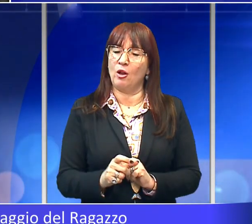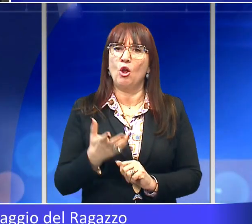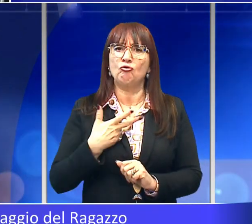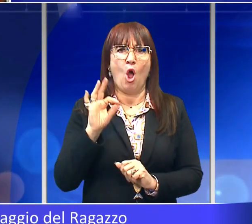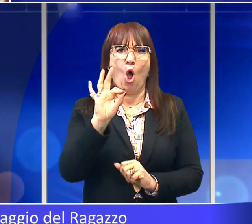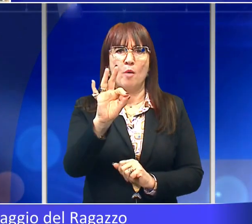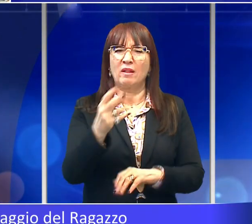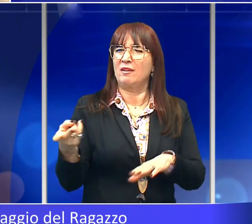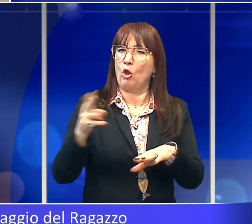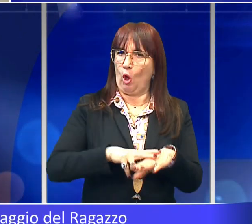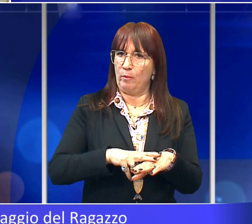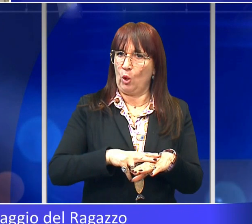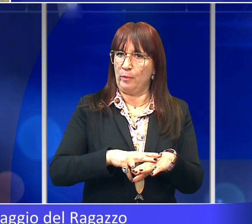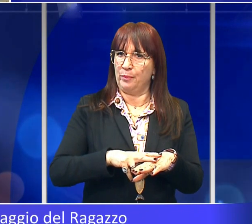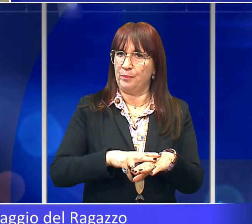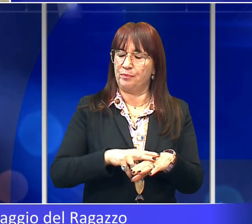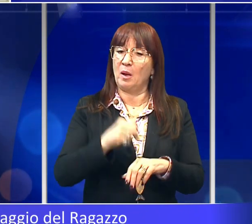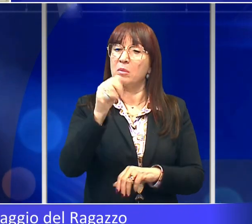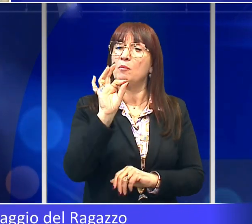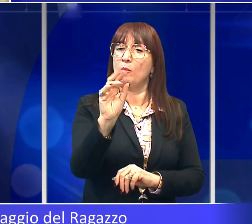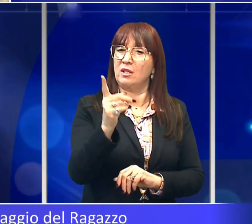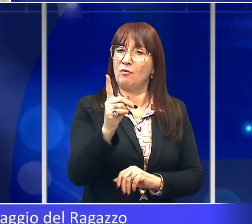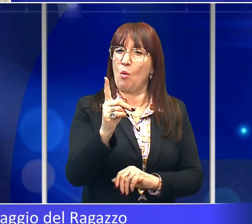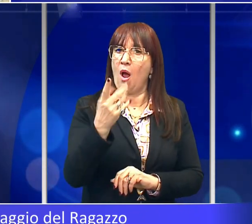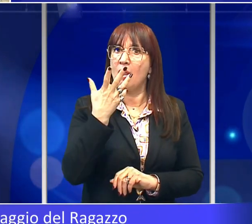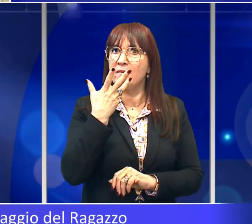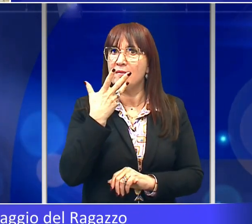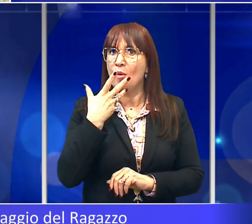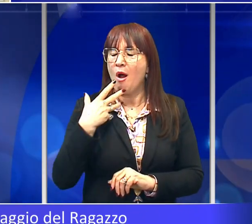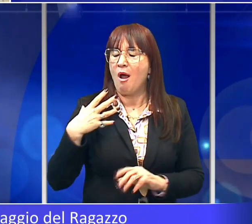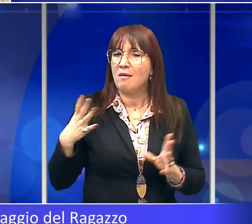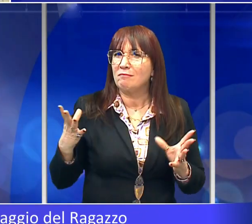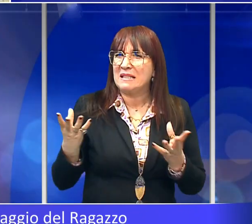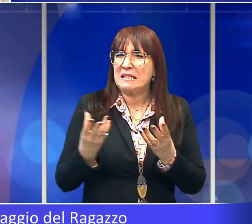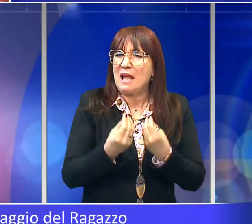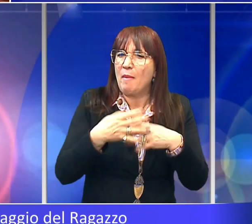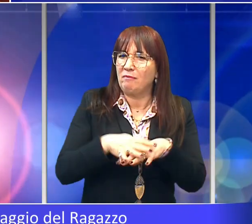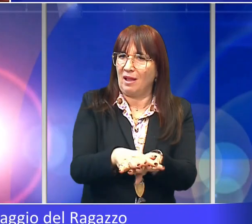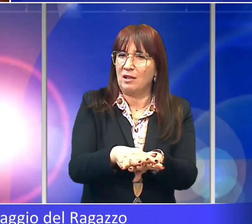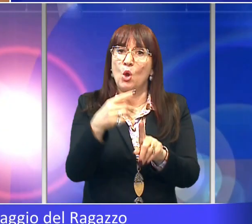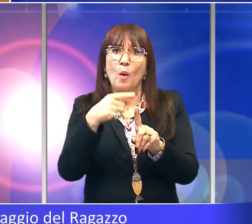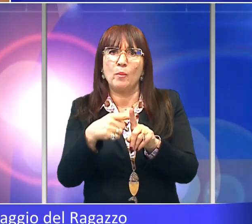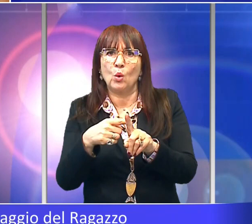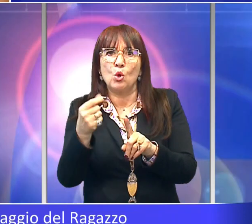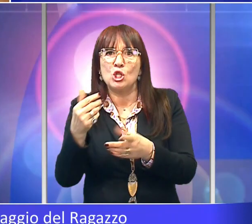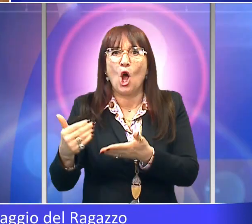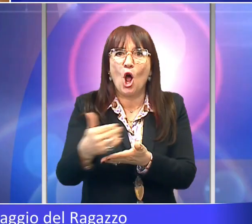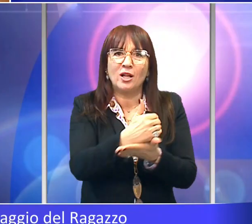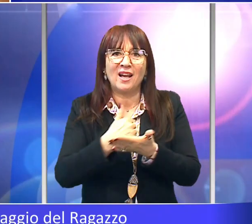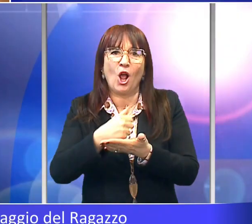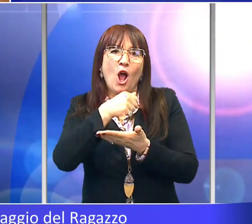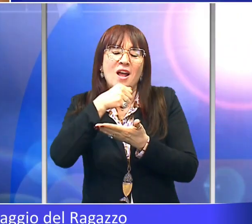duplice obiettivo: creare un momento di aggregazione e favorire una raccolta fondi